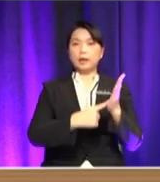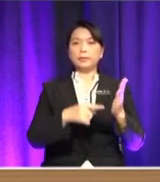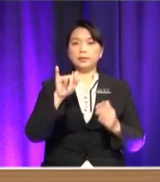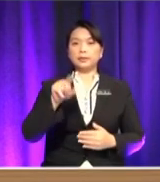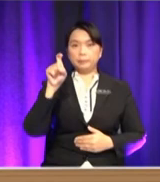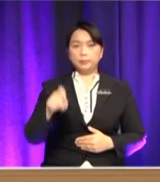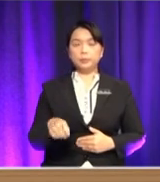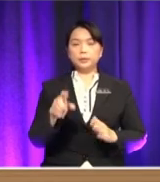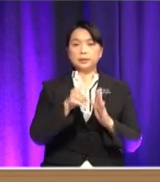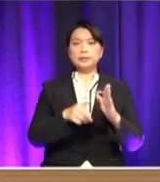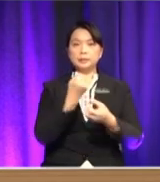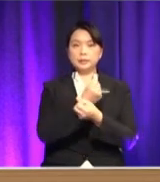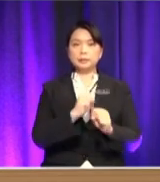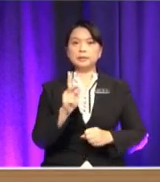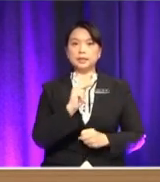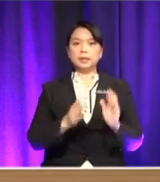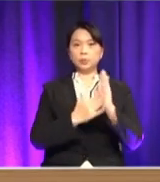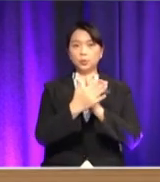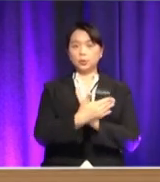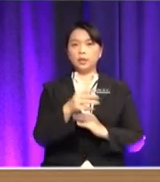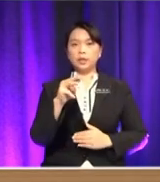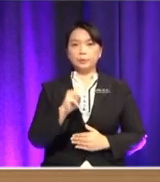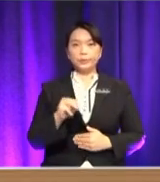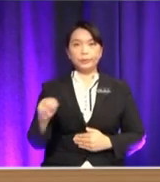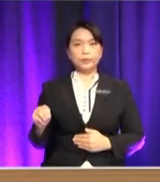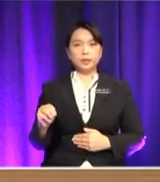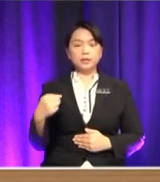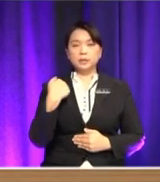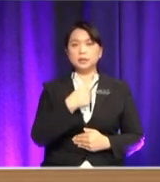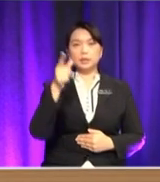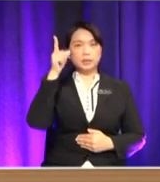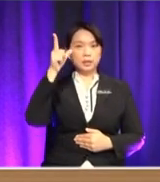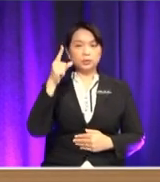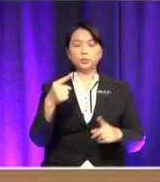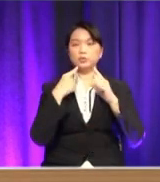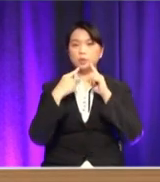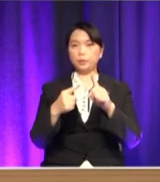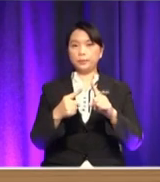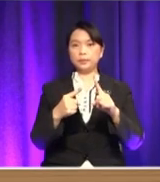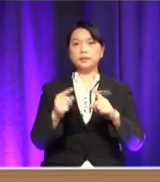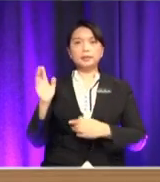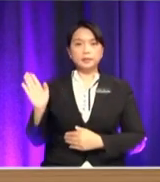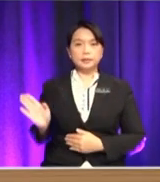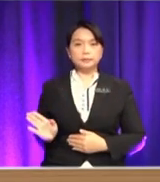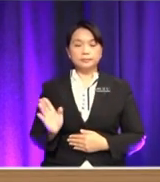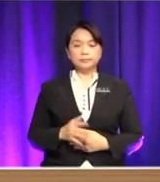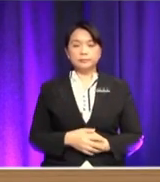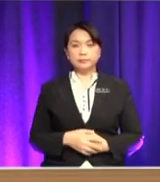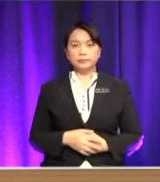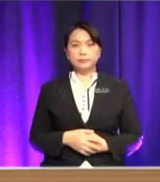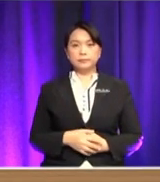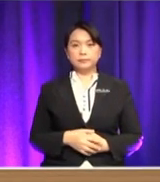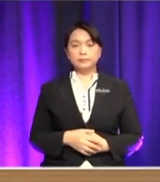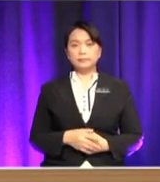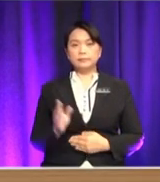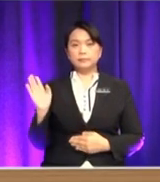disiapkan oleh murid Oke kita tengok sepintas lalu jawaban kini ujuran otografi seperti lagi ke ini